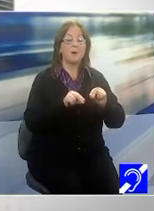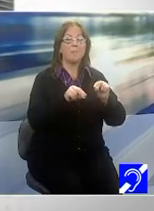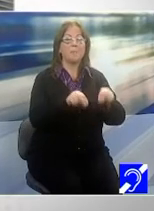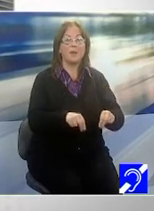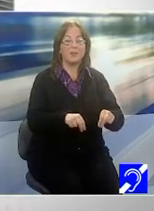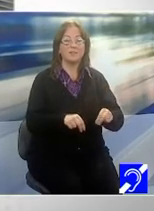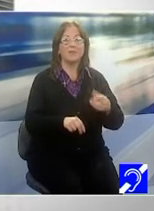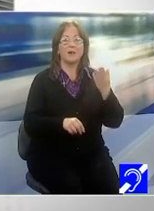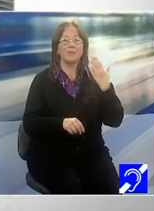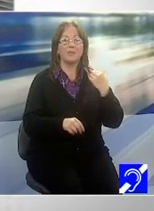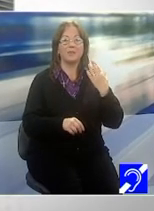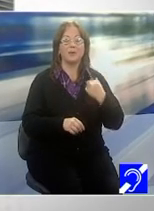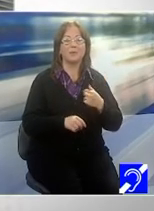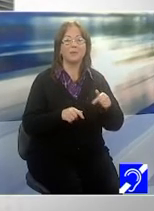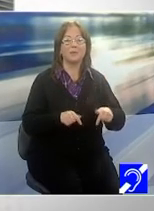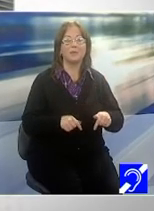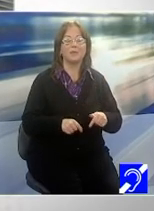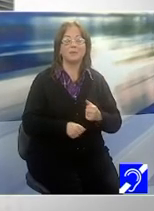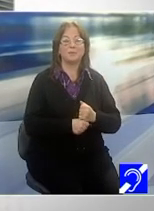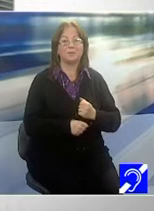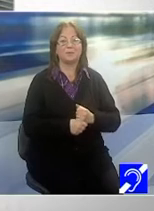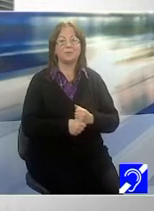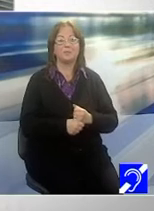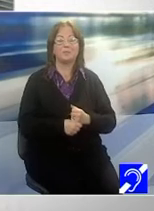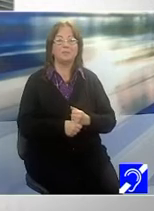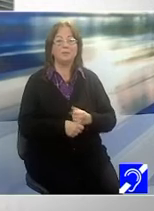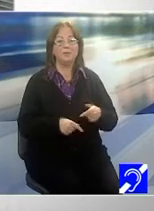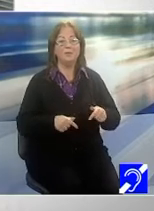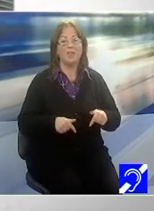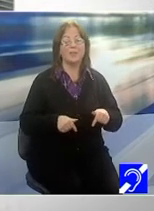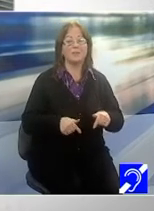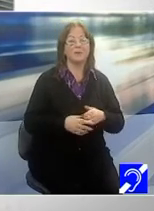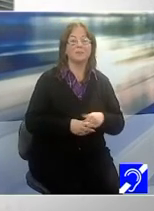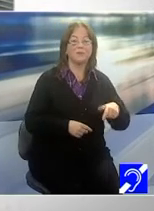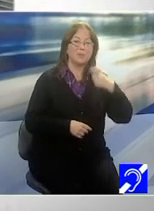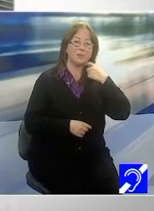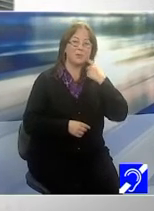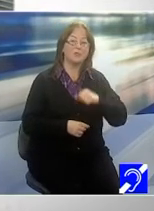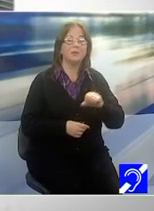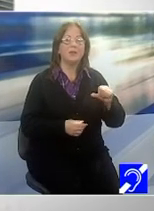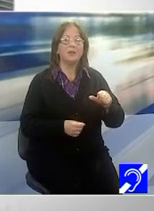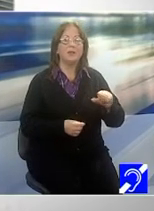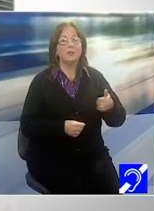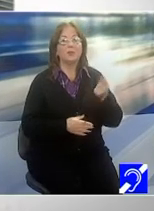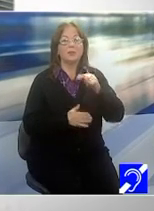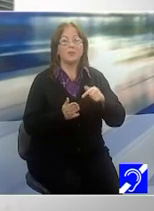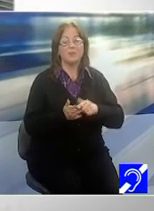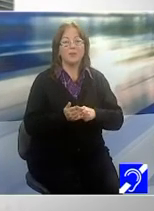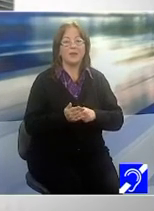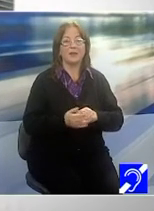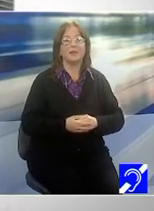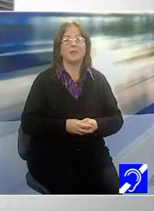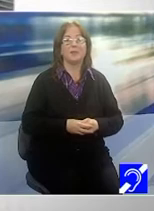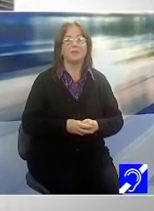să vedem ce fac și autoritățile locale. Încă o întrebare pentru domnul Hawkins. Fiind consilier